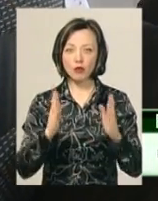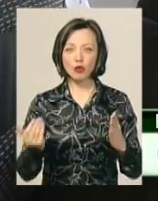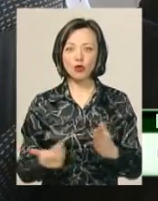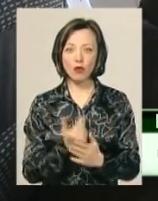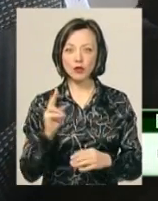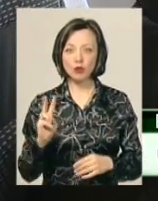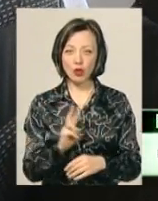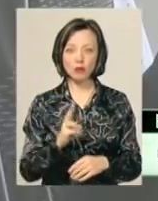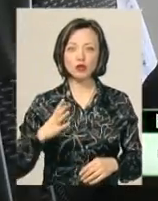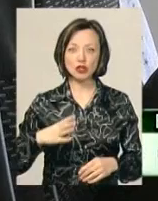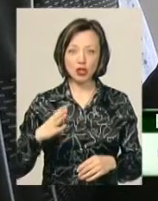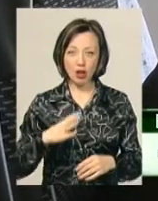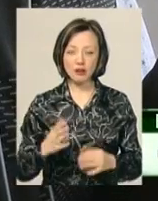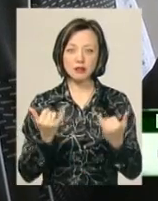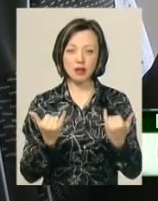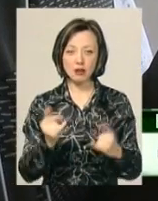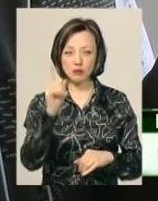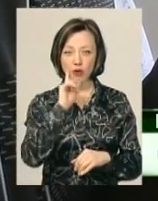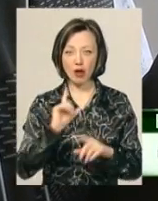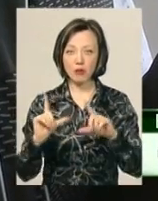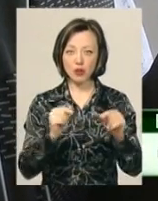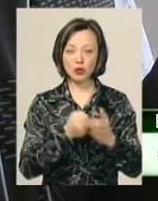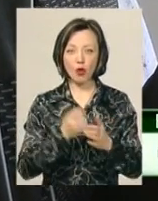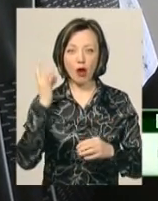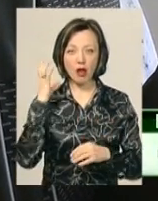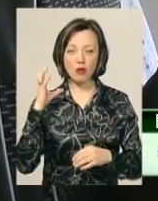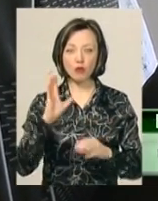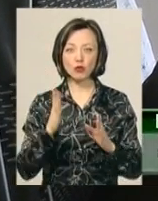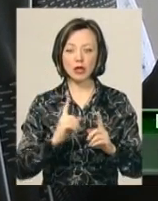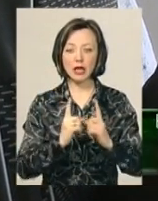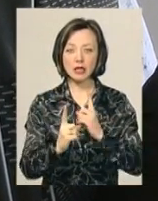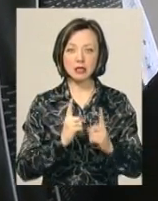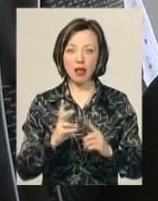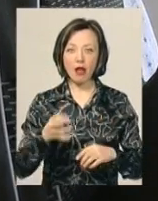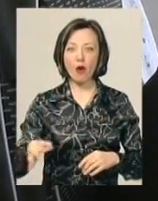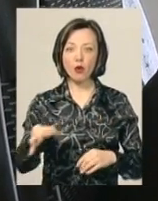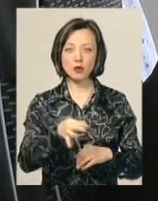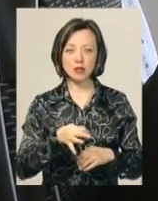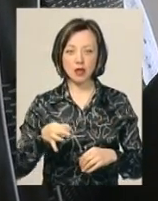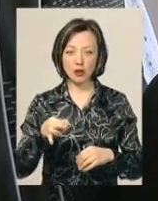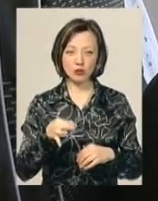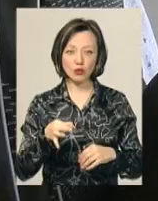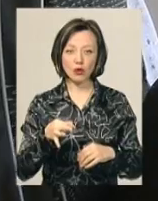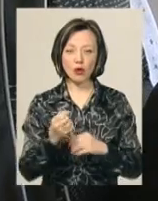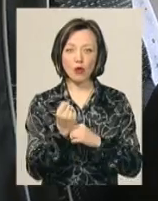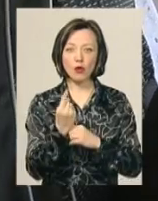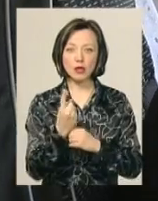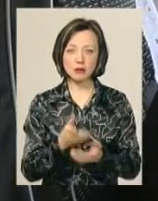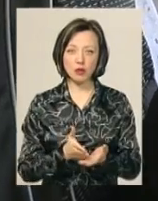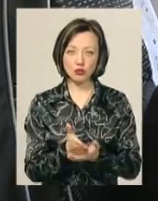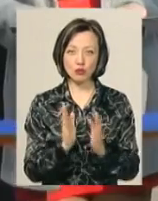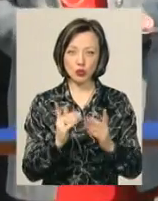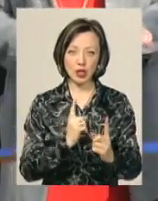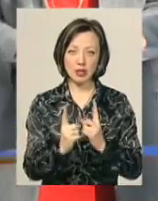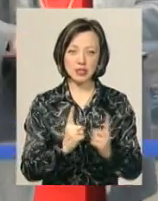тролейбуси. Дочекались. Зараз поки він поїде до Катіона, а буде їздити на Озерну. На Озерну на 11-му маршруті буде